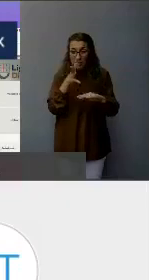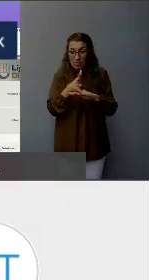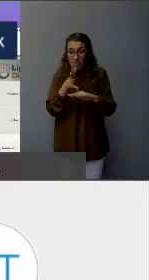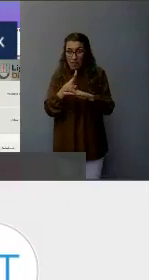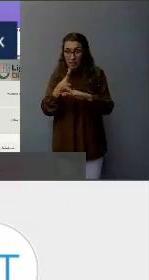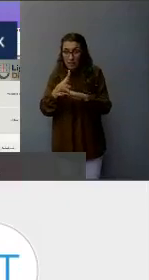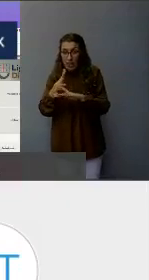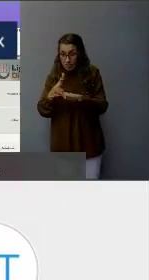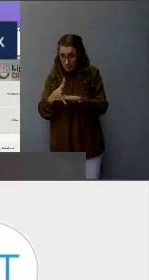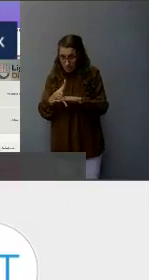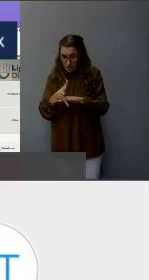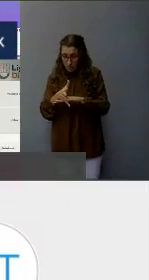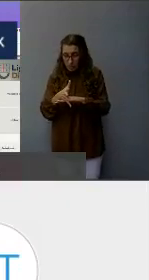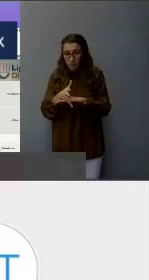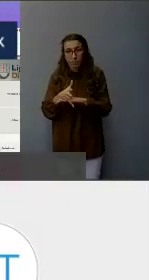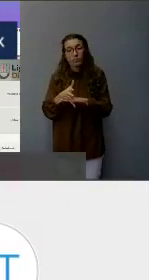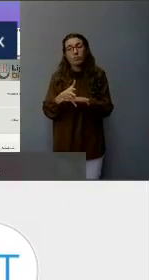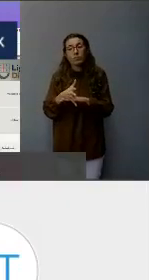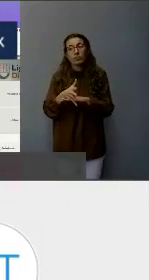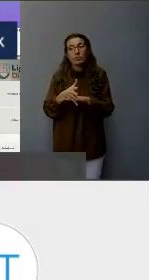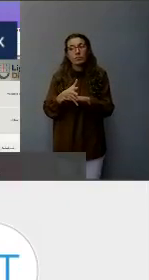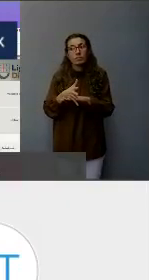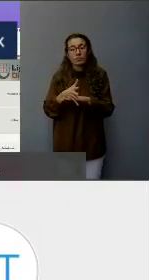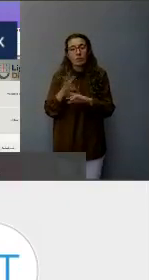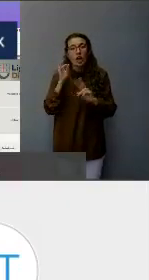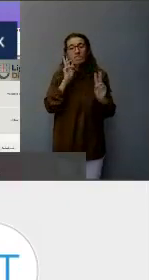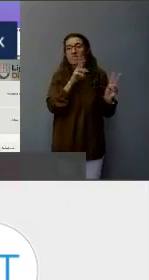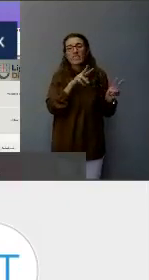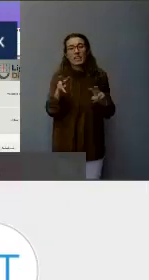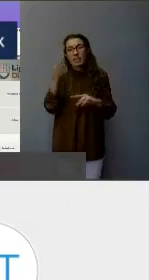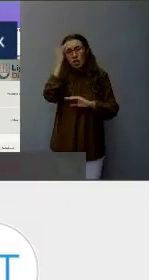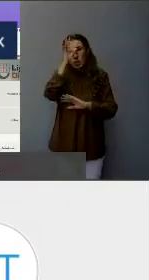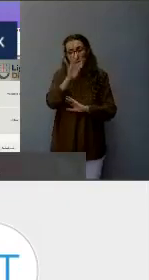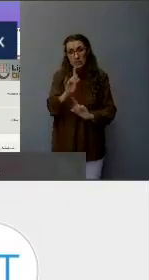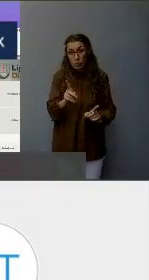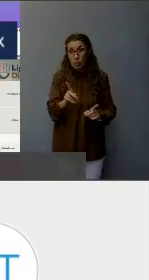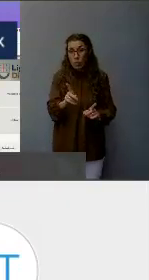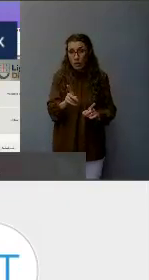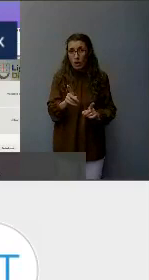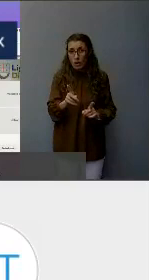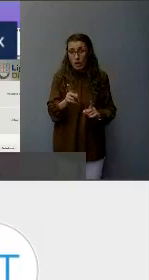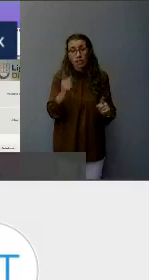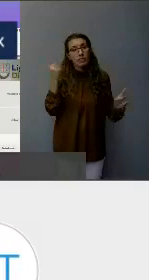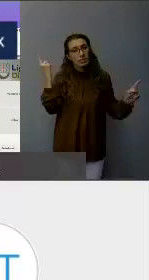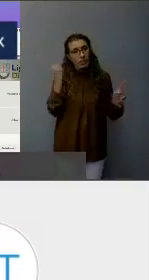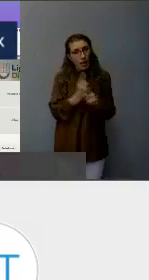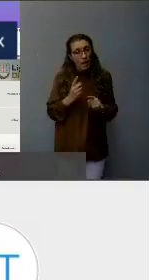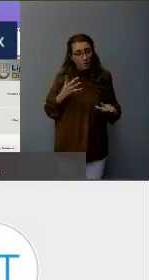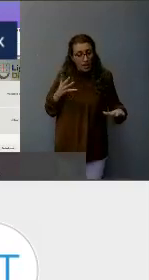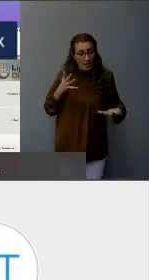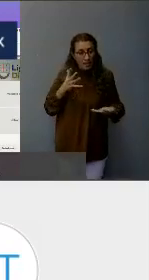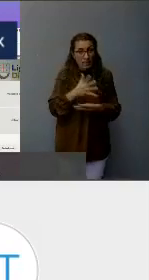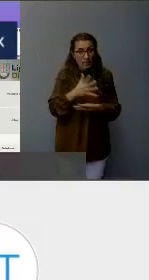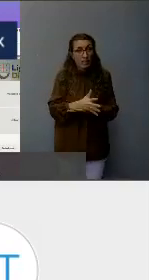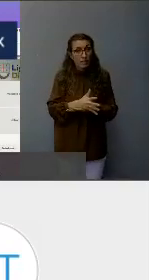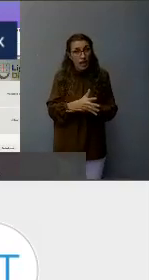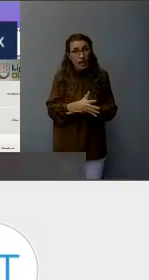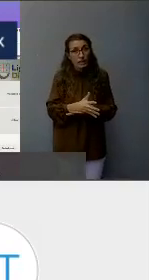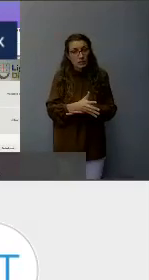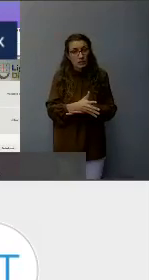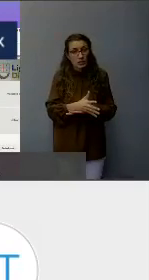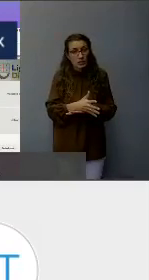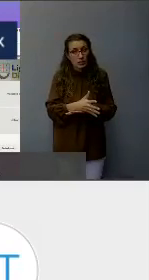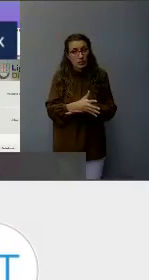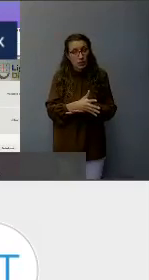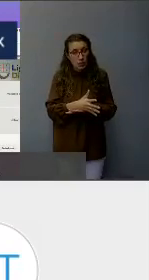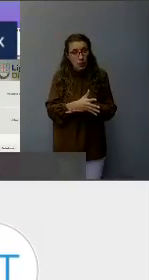onde verificare siano conformi ai pareri nelle premesse ha